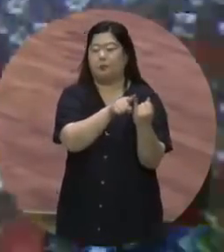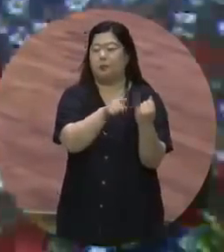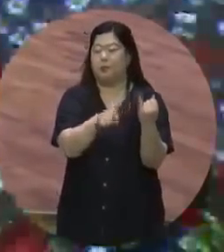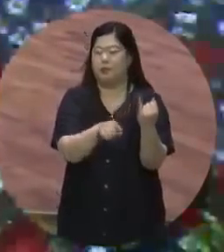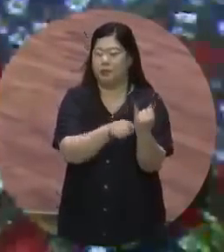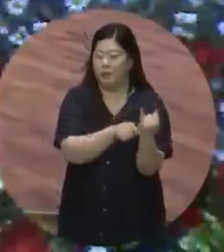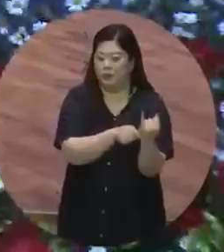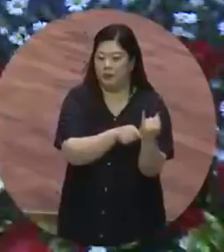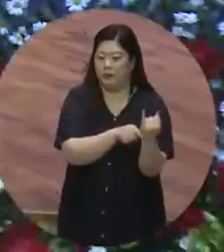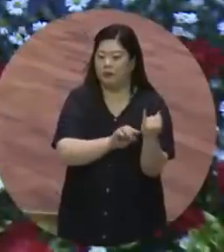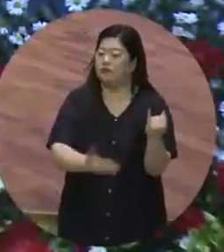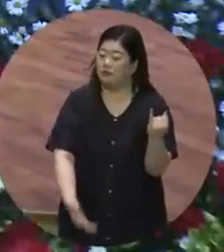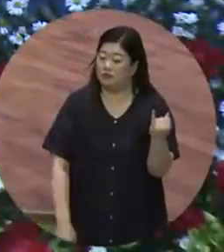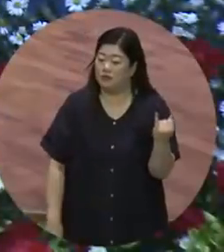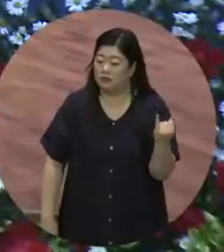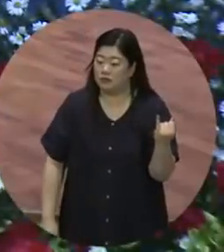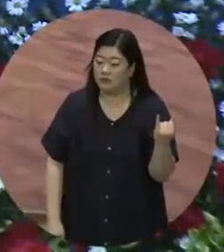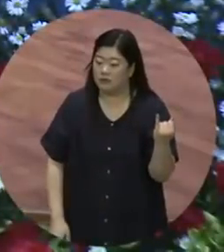이게 무슨 말입니까?